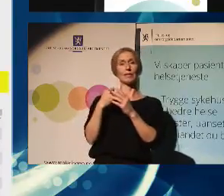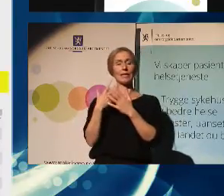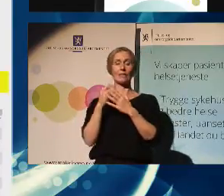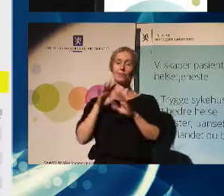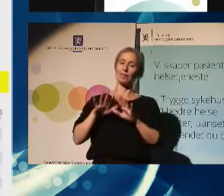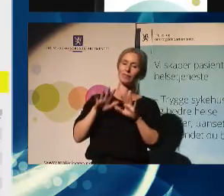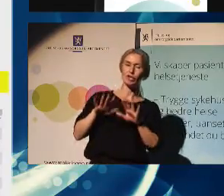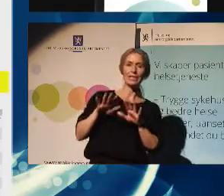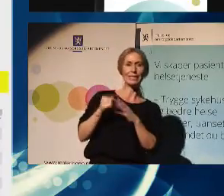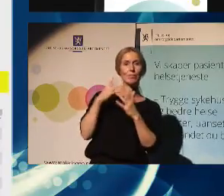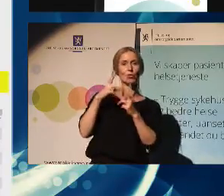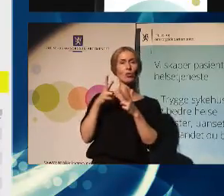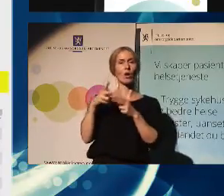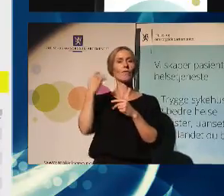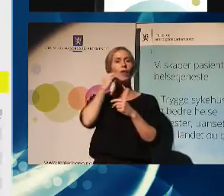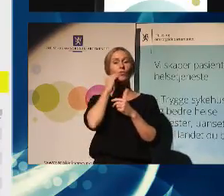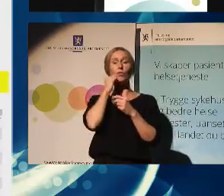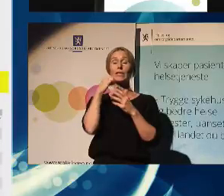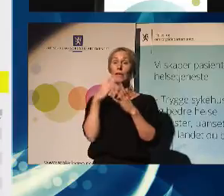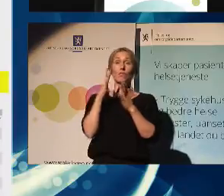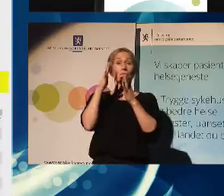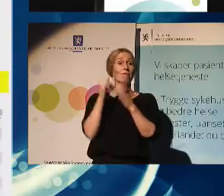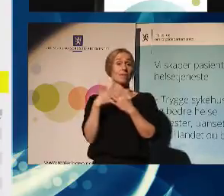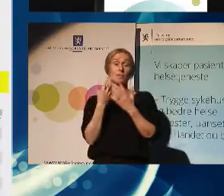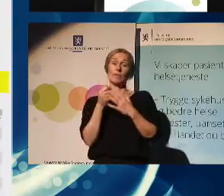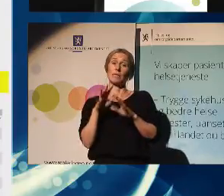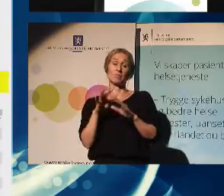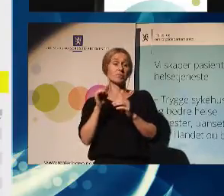en meningsfull del av helseomsorgen.